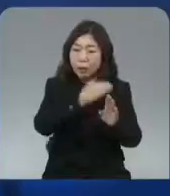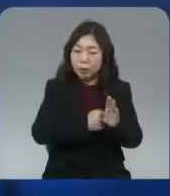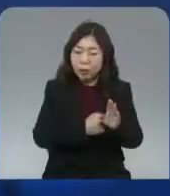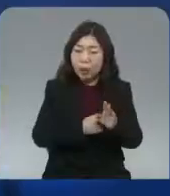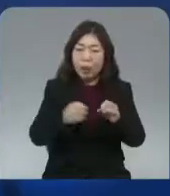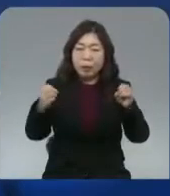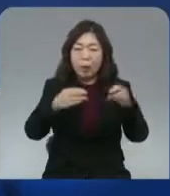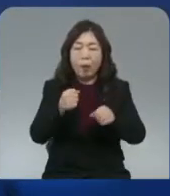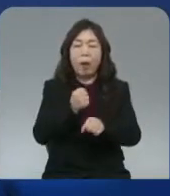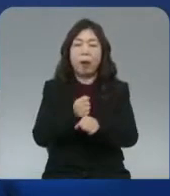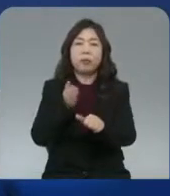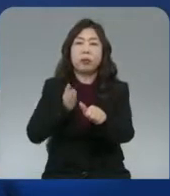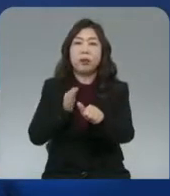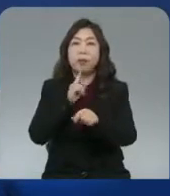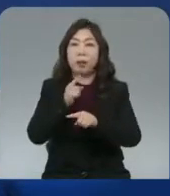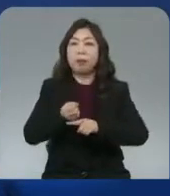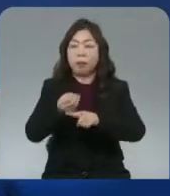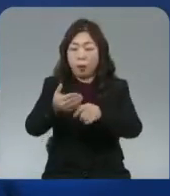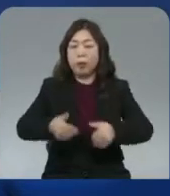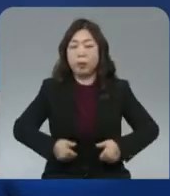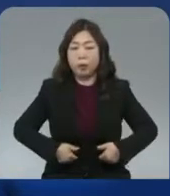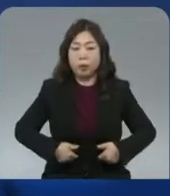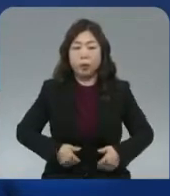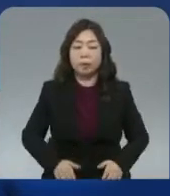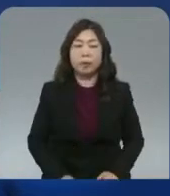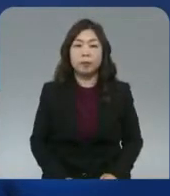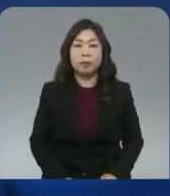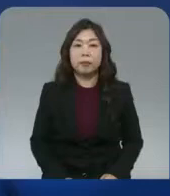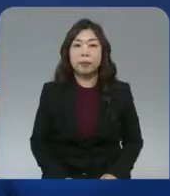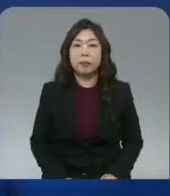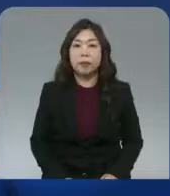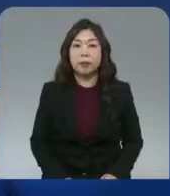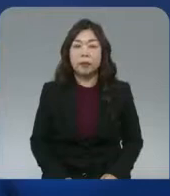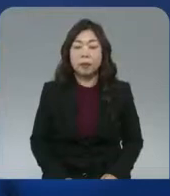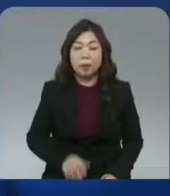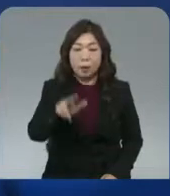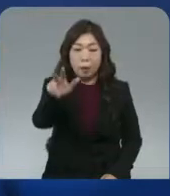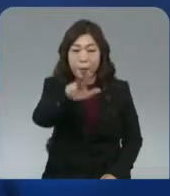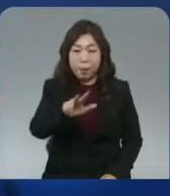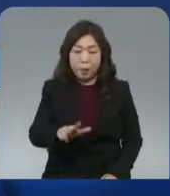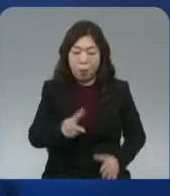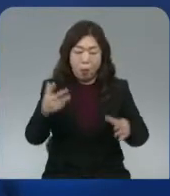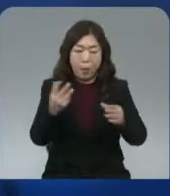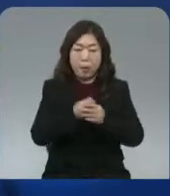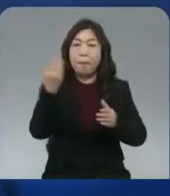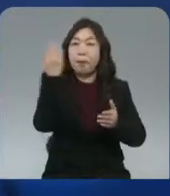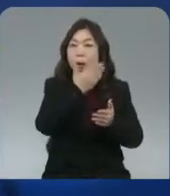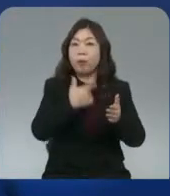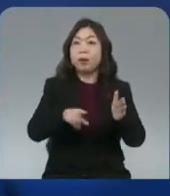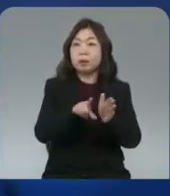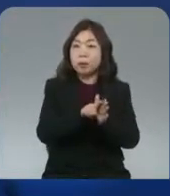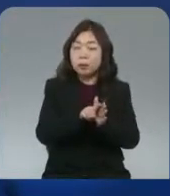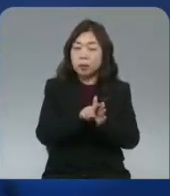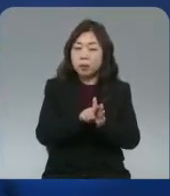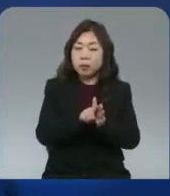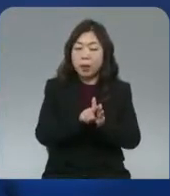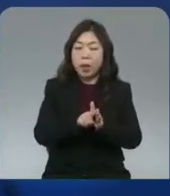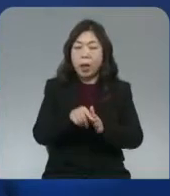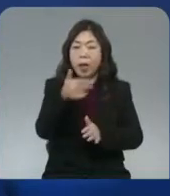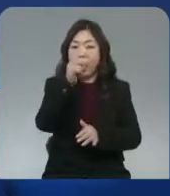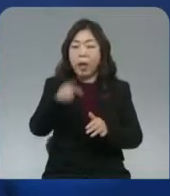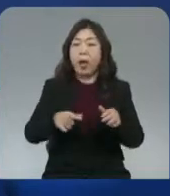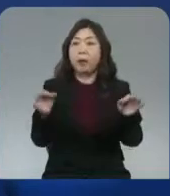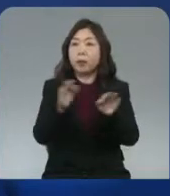полуострова отметила представитель белого дома по его словам сша обеспокоены недавним заявлением северной